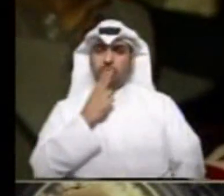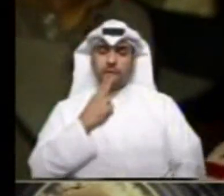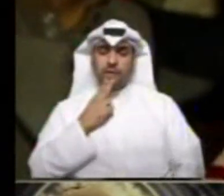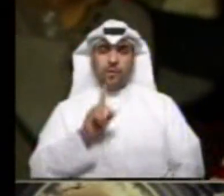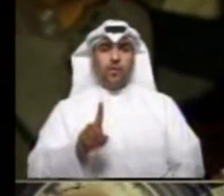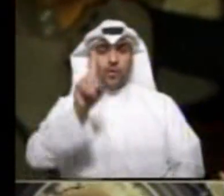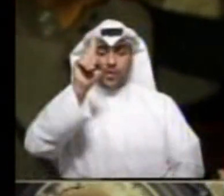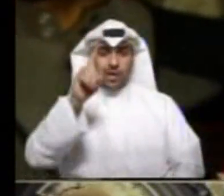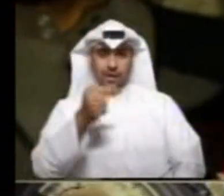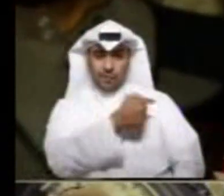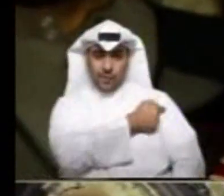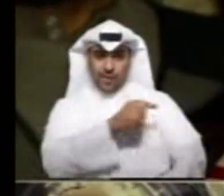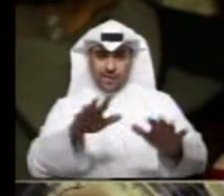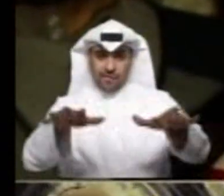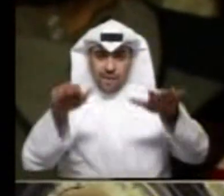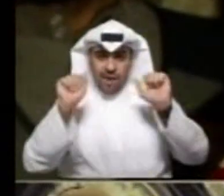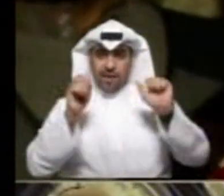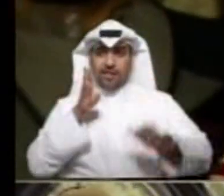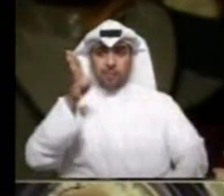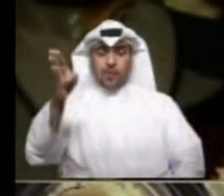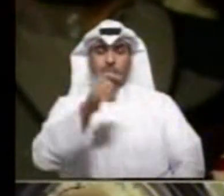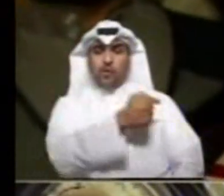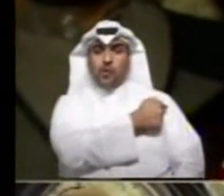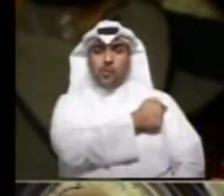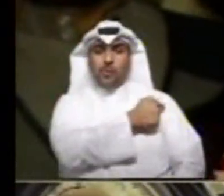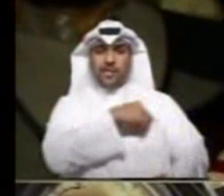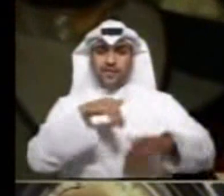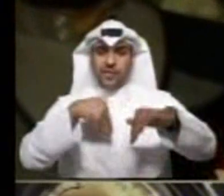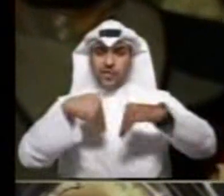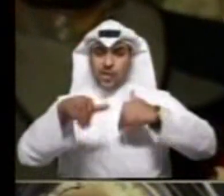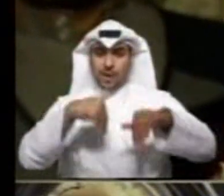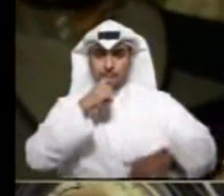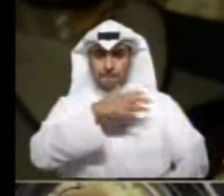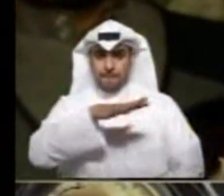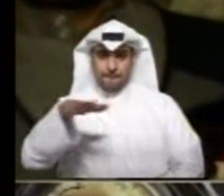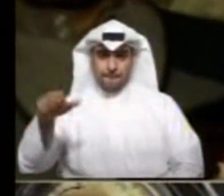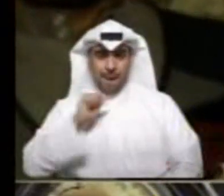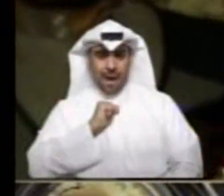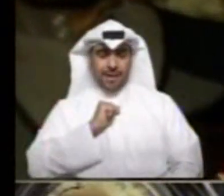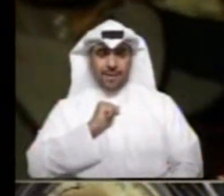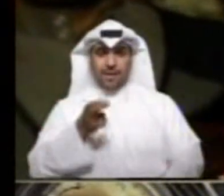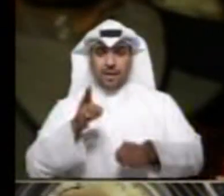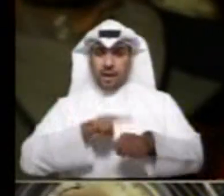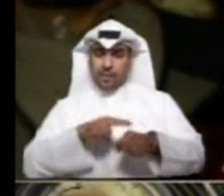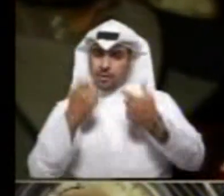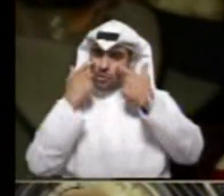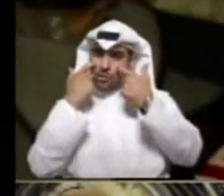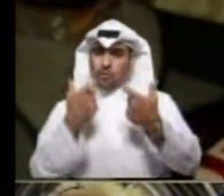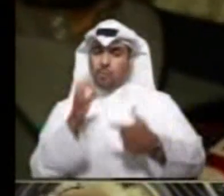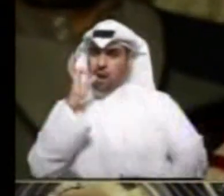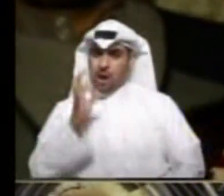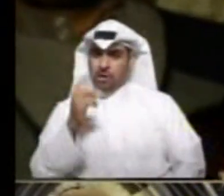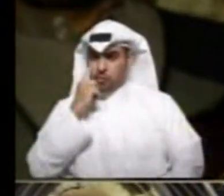راح نمر الأخوان في مستشفى الأميري لهم حرصنا الزايد لتأمين المكان